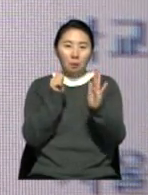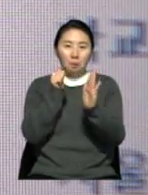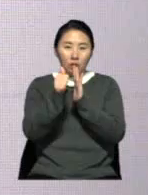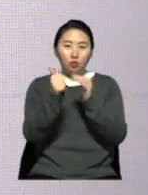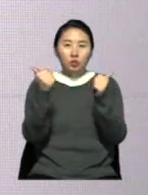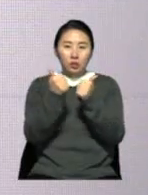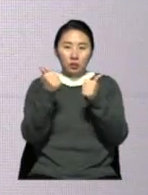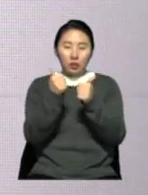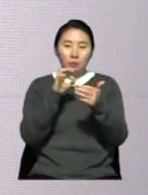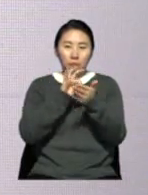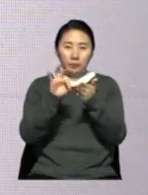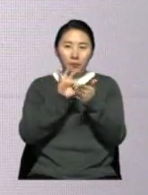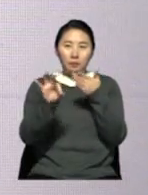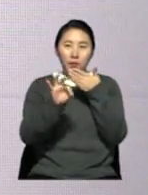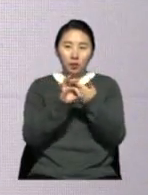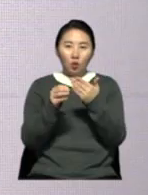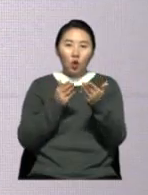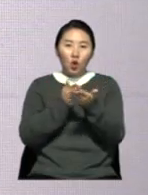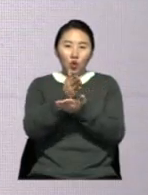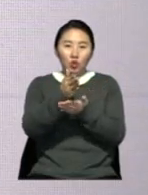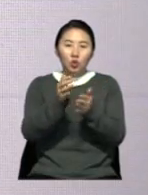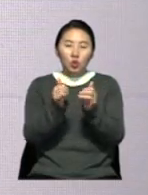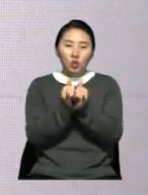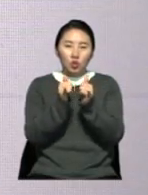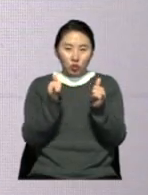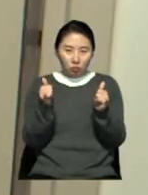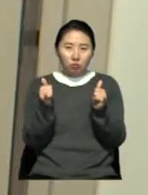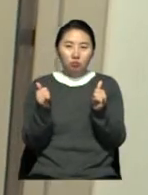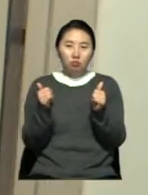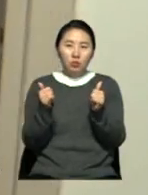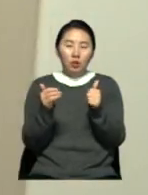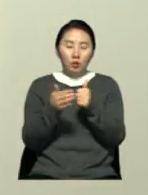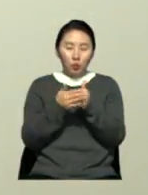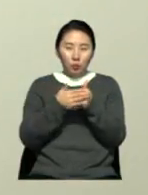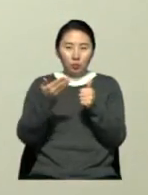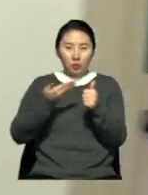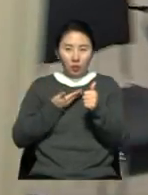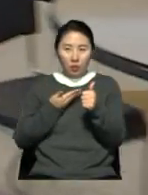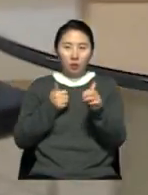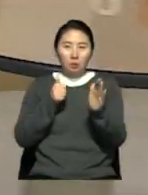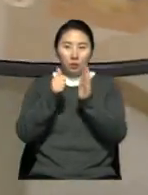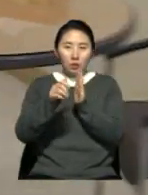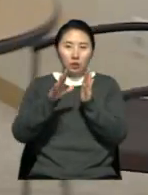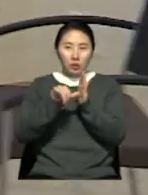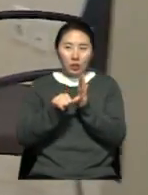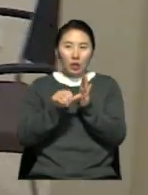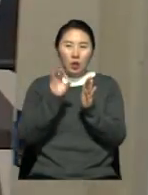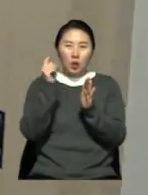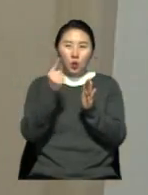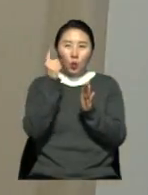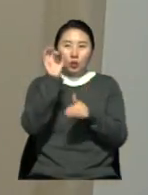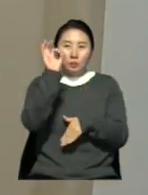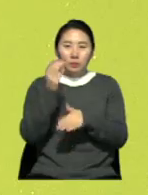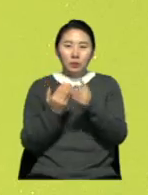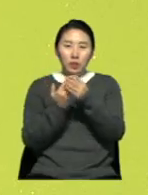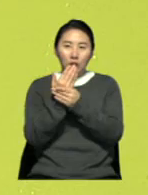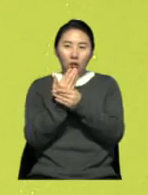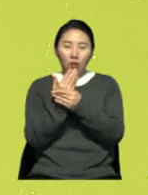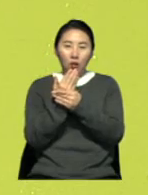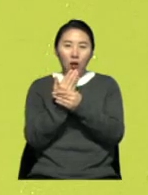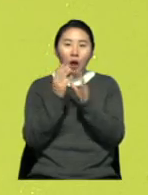을 이용하면 전문 상담과 의 도움을 받을 수 있습니다 단 방문 상담을 할 경우에는 1점 비용이 발생하는데